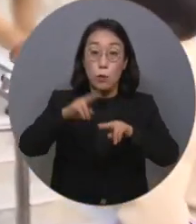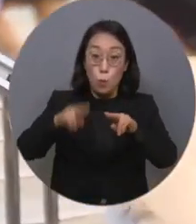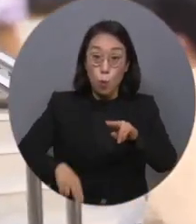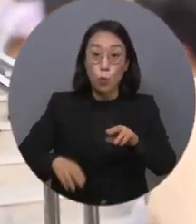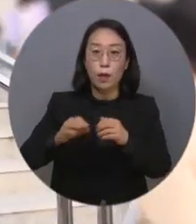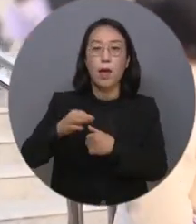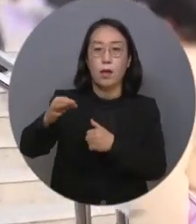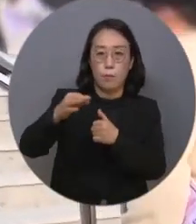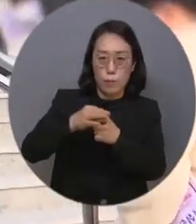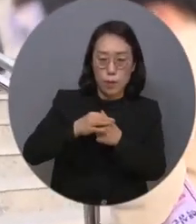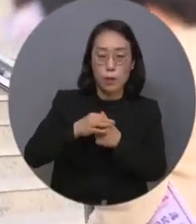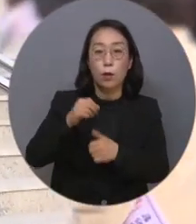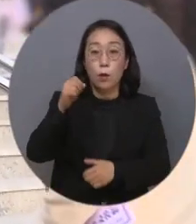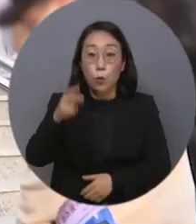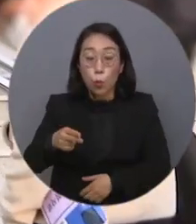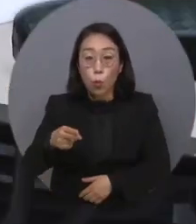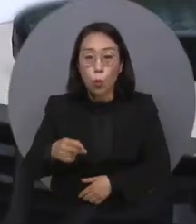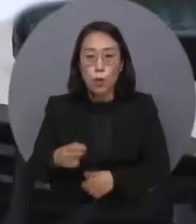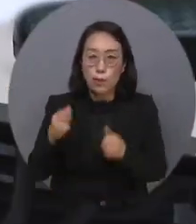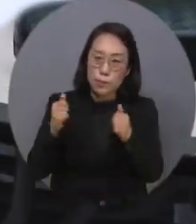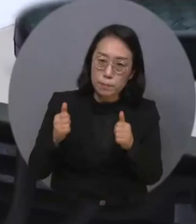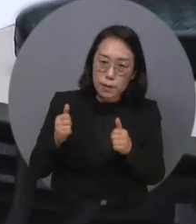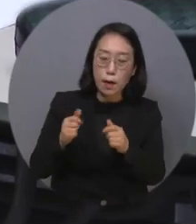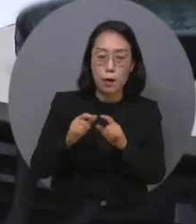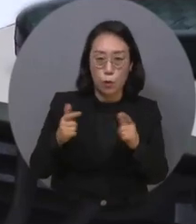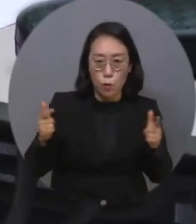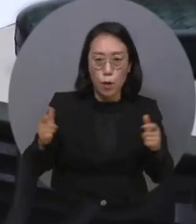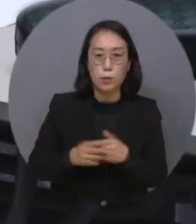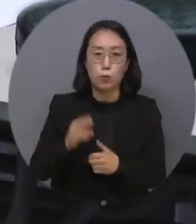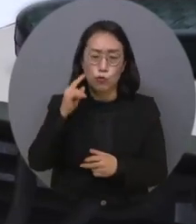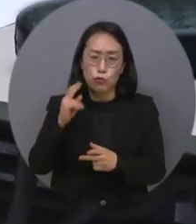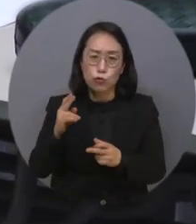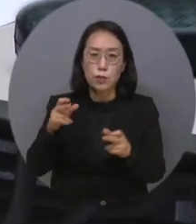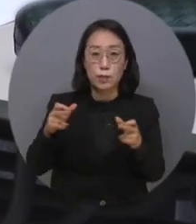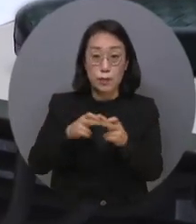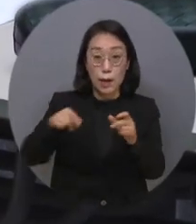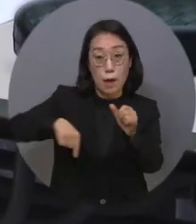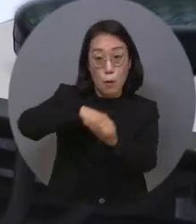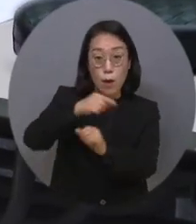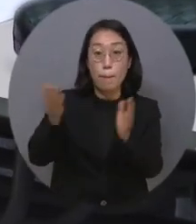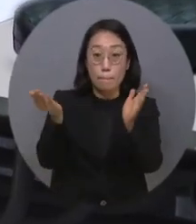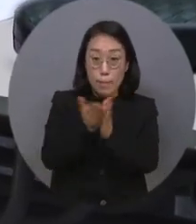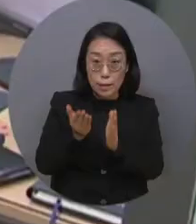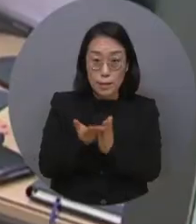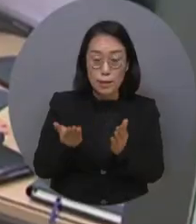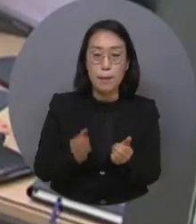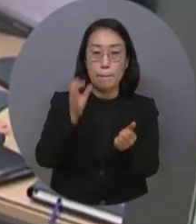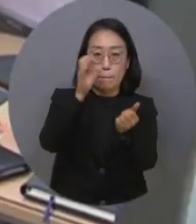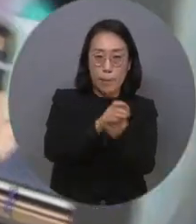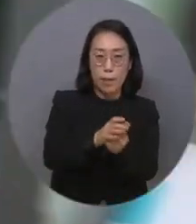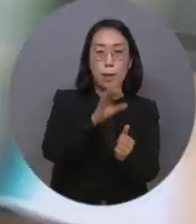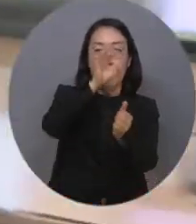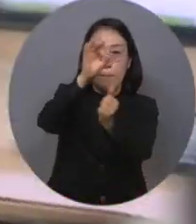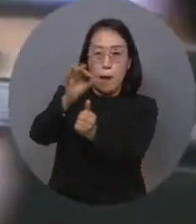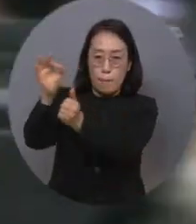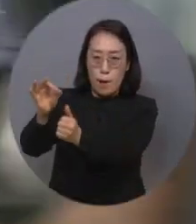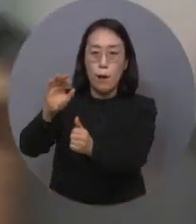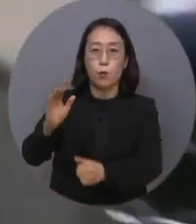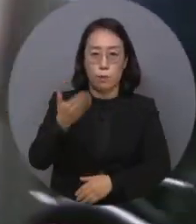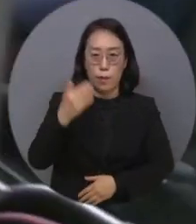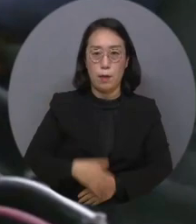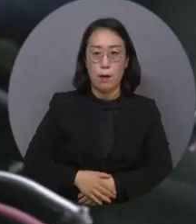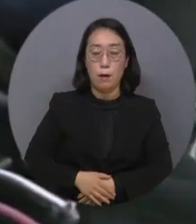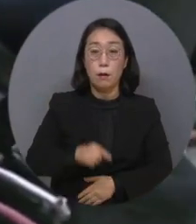관리, 진료비 심사 청구 등 중증장애인 근무에 적합한 직위에 배치됩니다. 중증장애인 경력